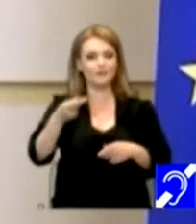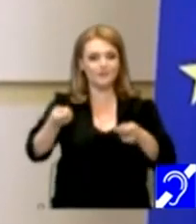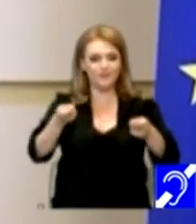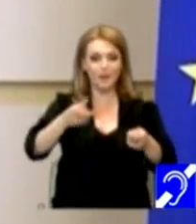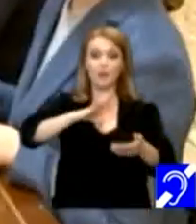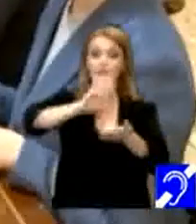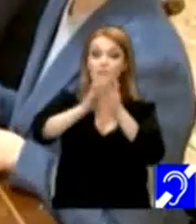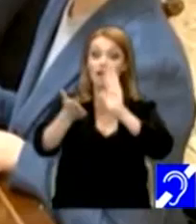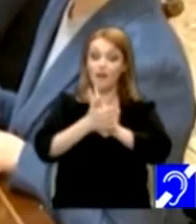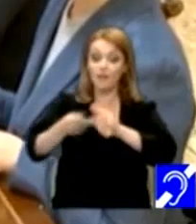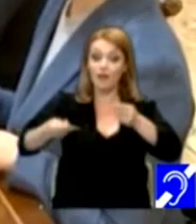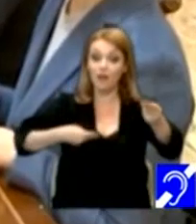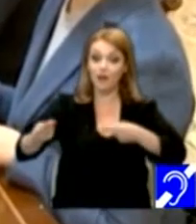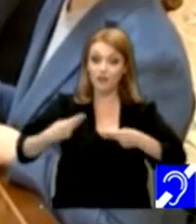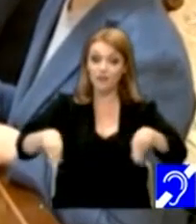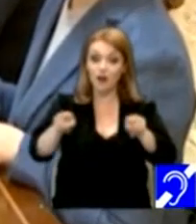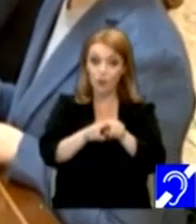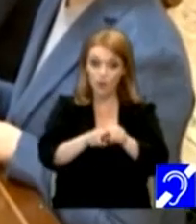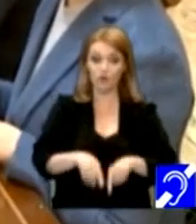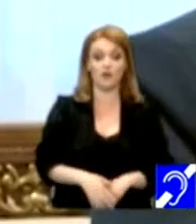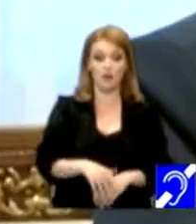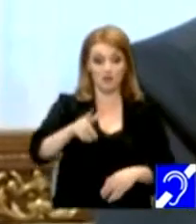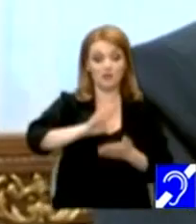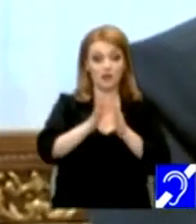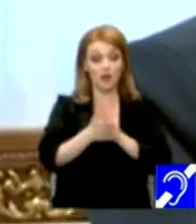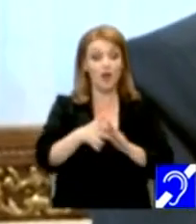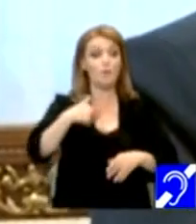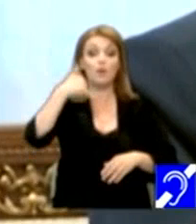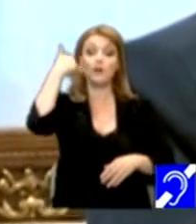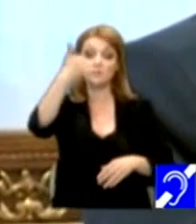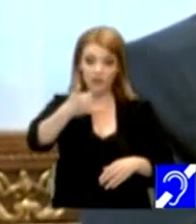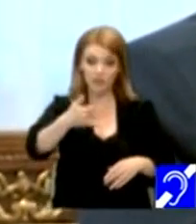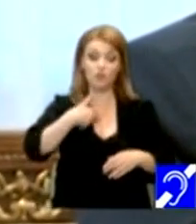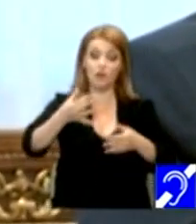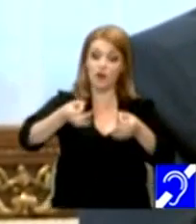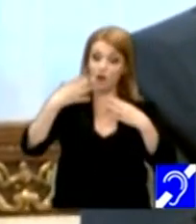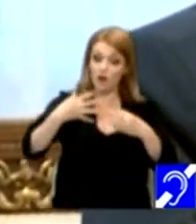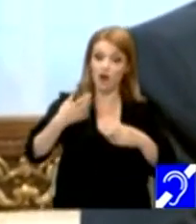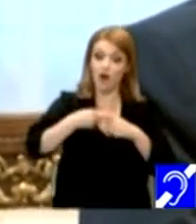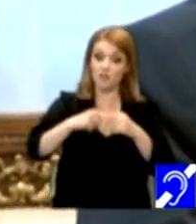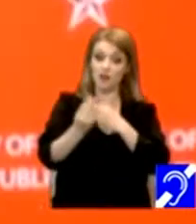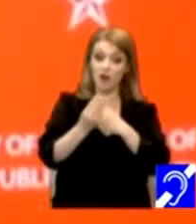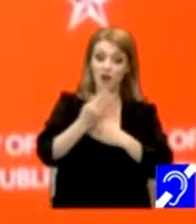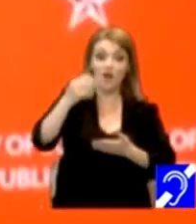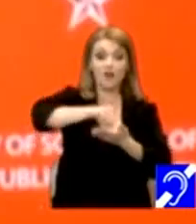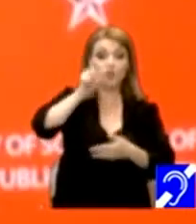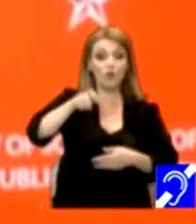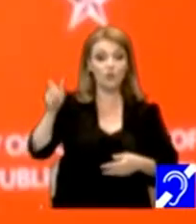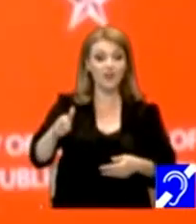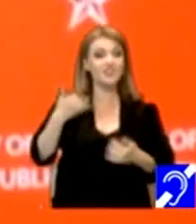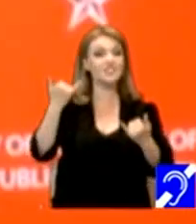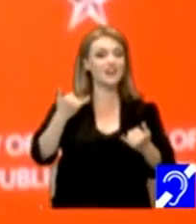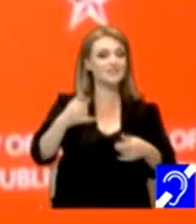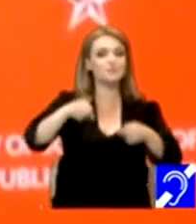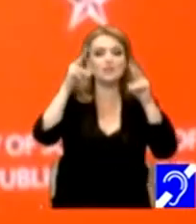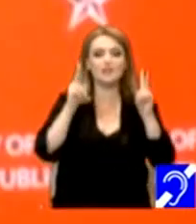de criptomonede. Contactați de TVR Moldova pentru a comenta acuzațiile, reprezentanții PSRM au spus concurenții